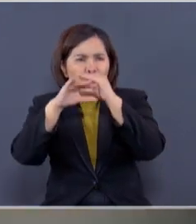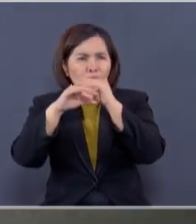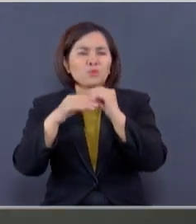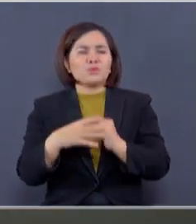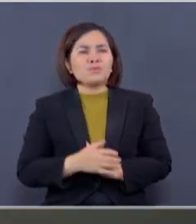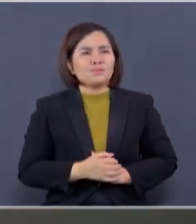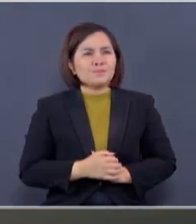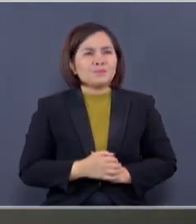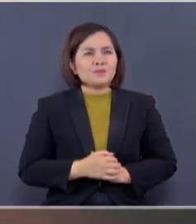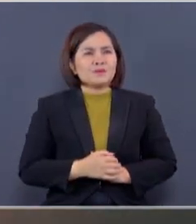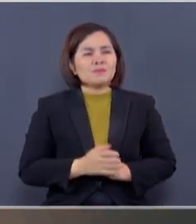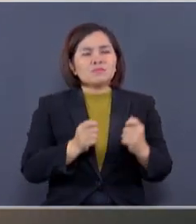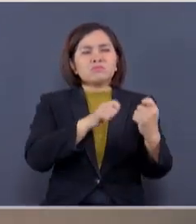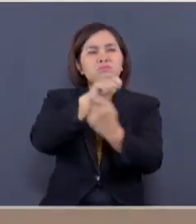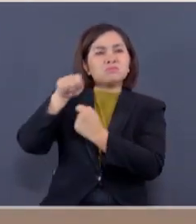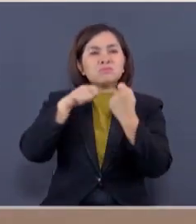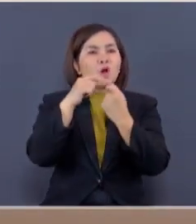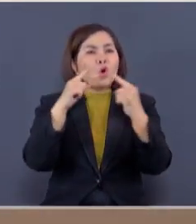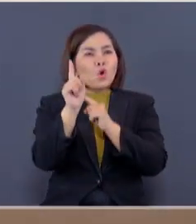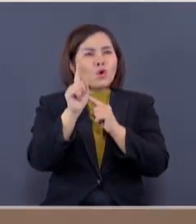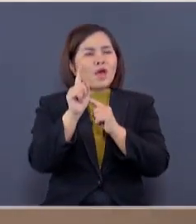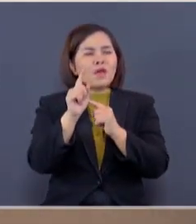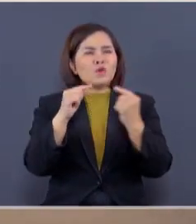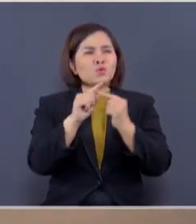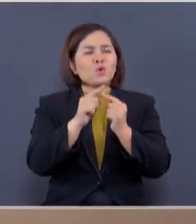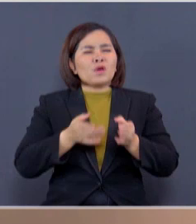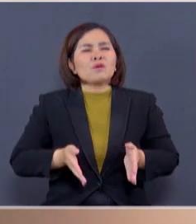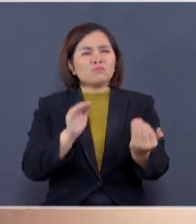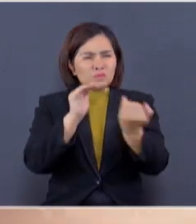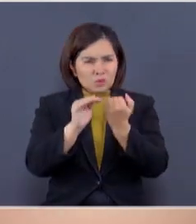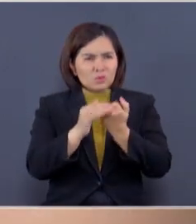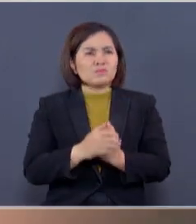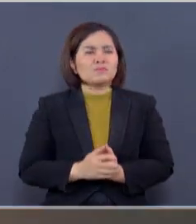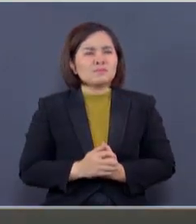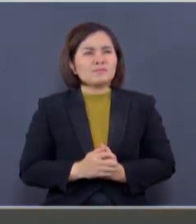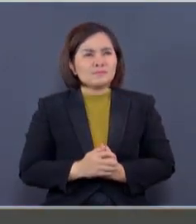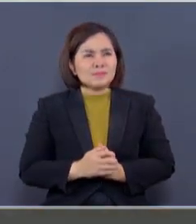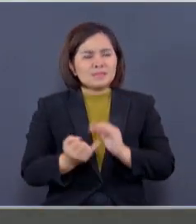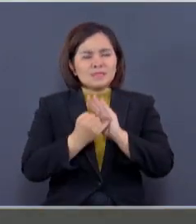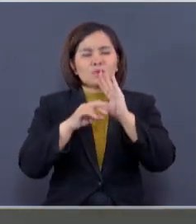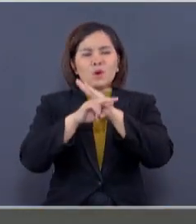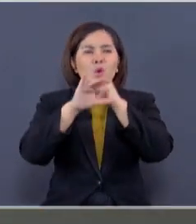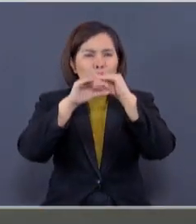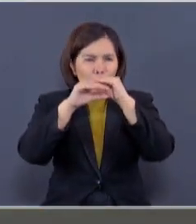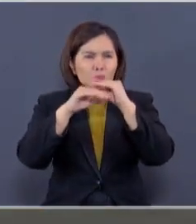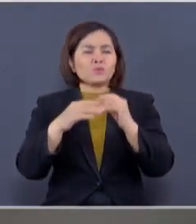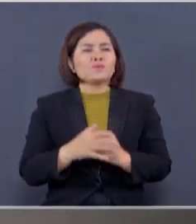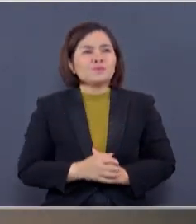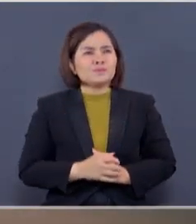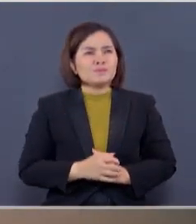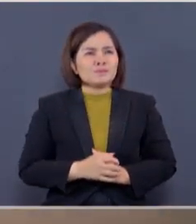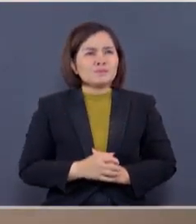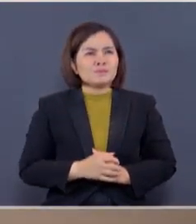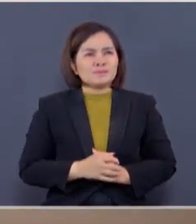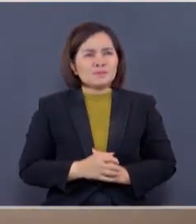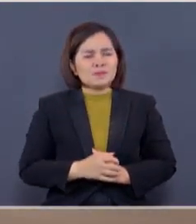อค่ะไปยืนหมุนอยู่กลางถนนบริเวณสี่แยกหาดแสงจันทร์นะคะแยกนางยักษ์จังหวัดระยองหมุนตัว